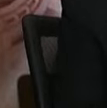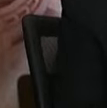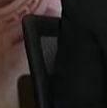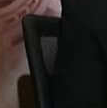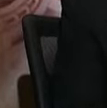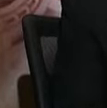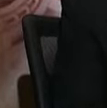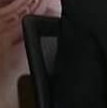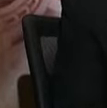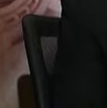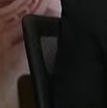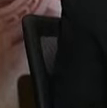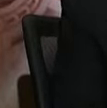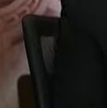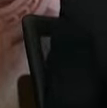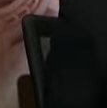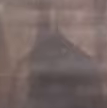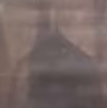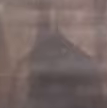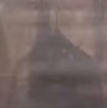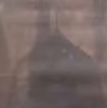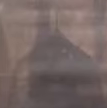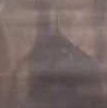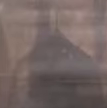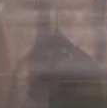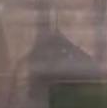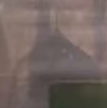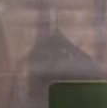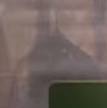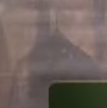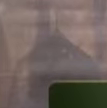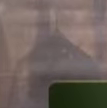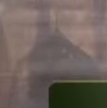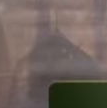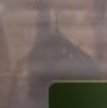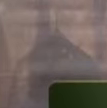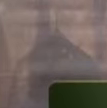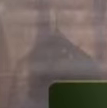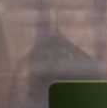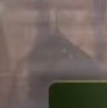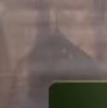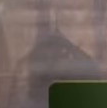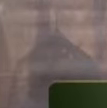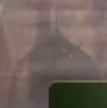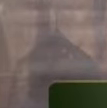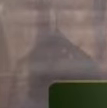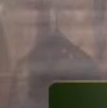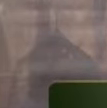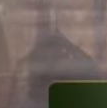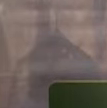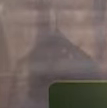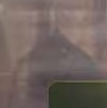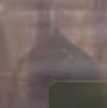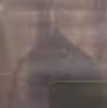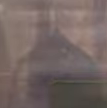الدكتور بكلية الدعوة الإسلامية جامعة الأزهر الشريف. أهلا ومرحبا يا دكتور عامر. أهلا وسهلا أستاذ أحمد، منور منكم